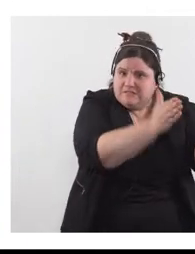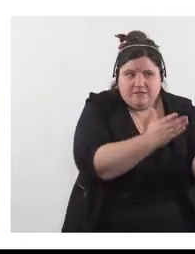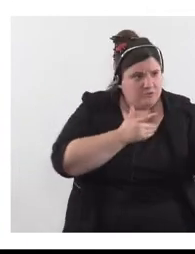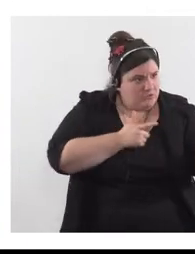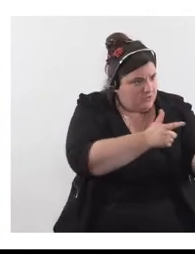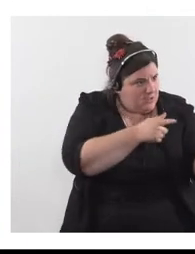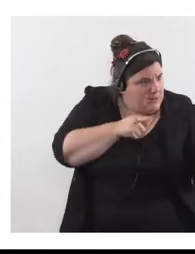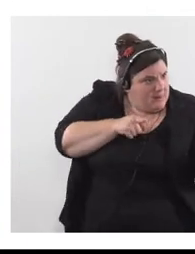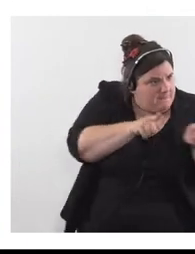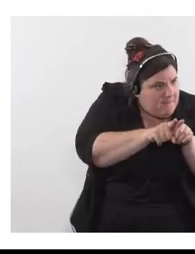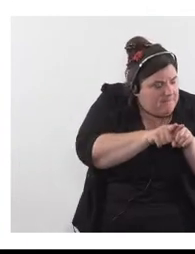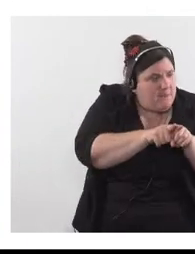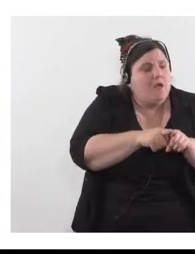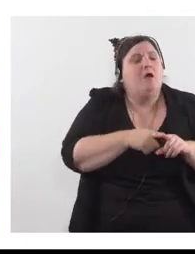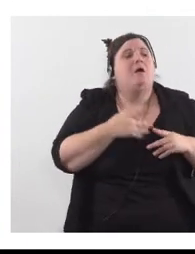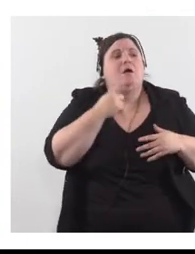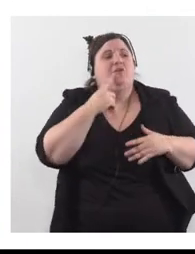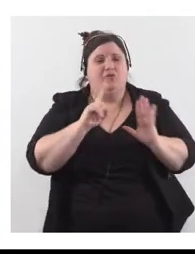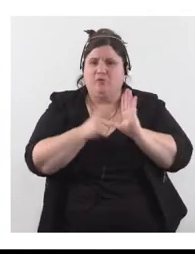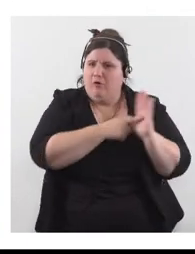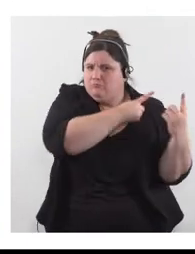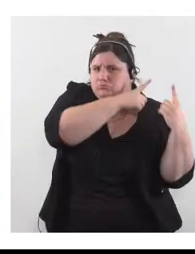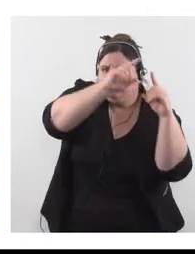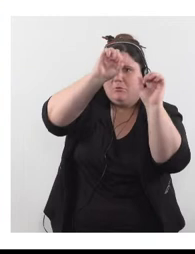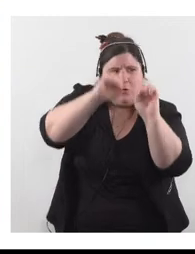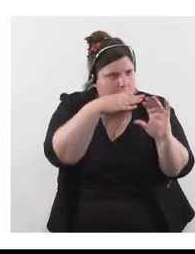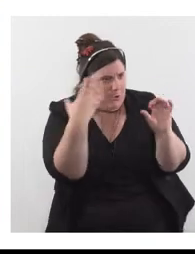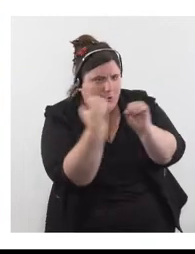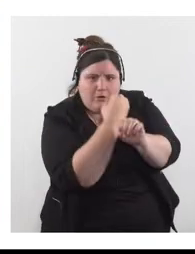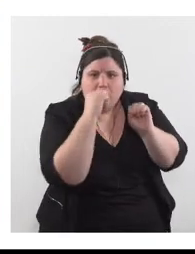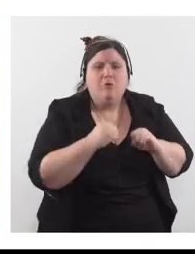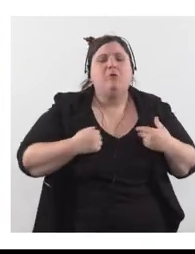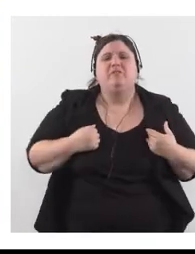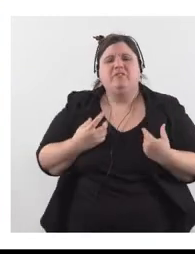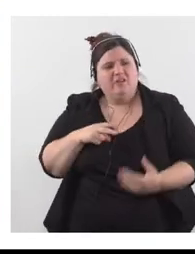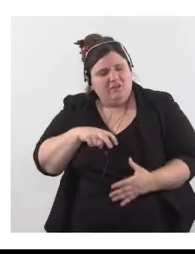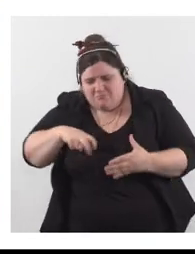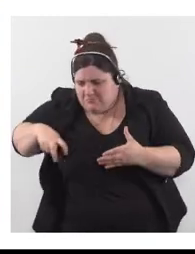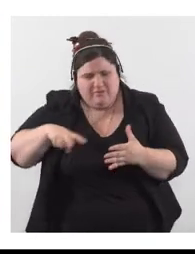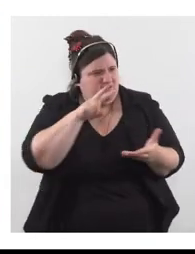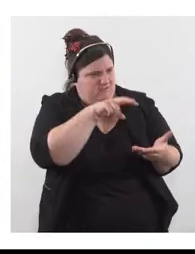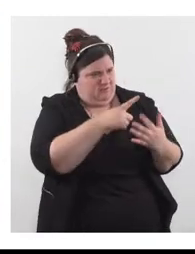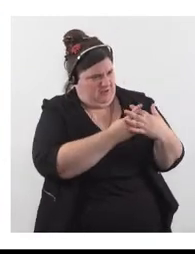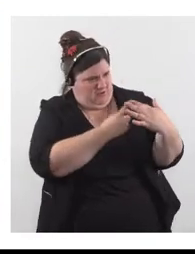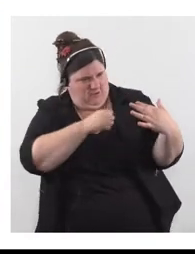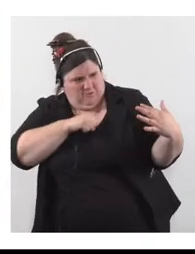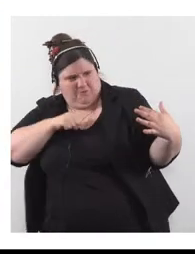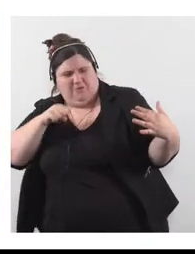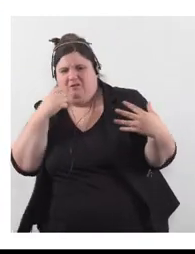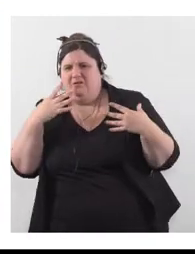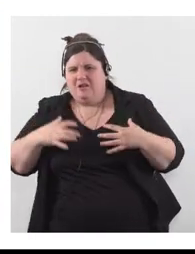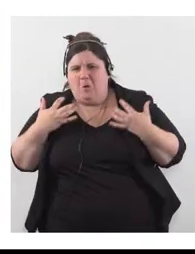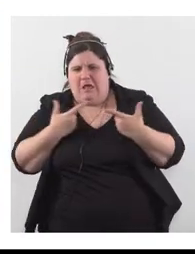que de se retrouver isolés dans la colère. J'aimerais, pour terminer, remercier mes